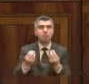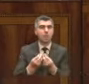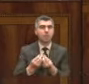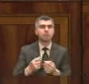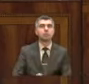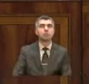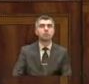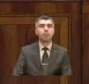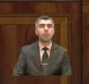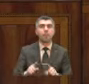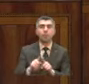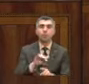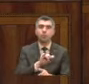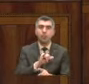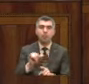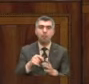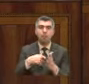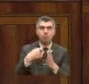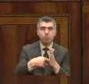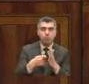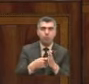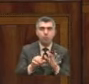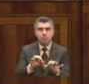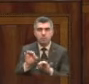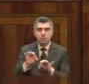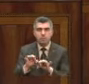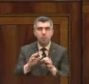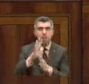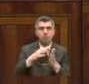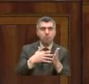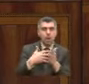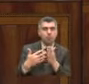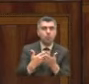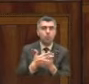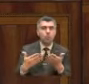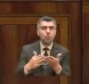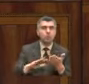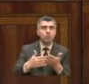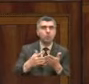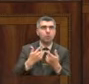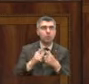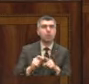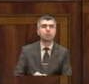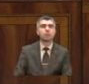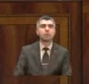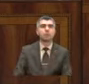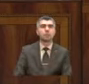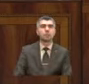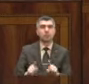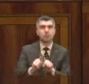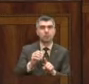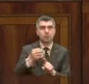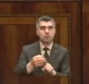أن ينفلت لا مشروع ولا مخطط ولا برنامج ولا لأي قطاع ولا في أي منطقة أن ينفلت